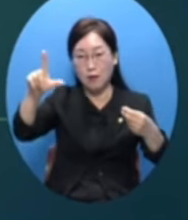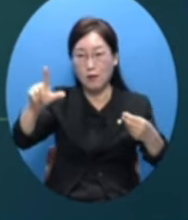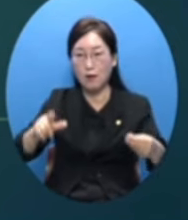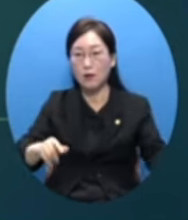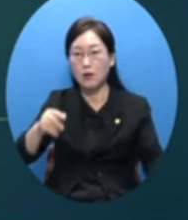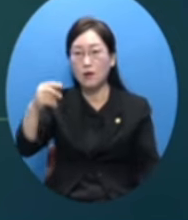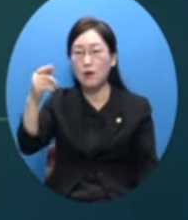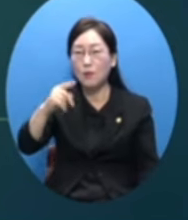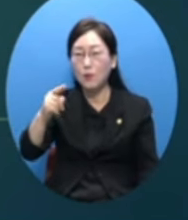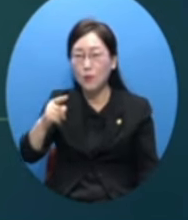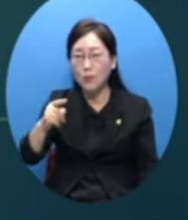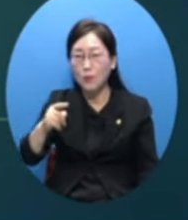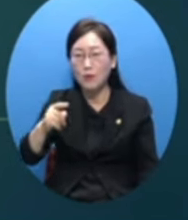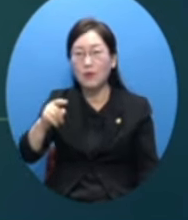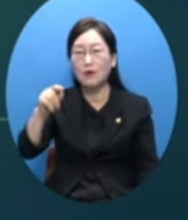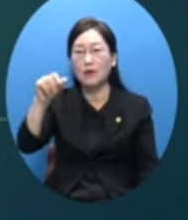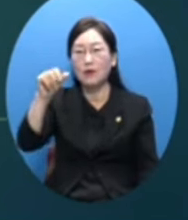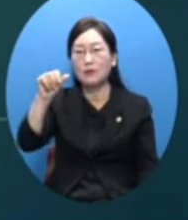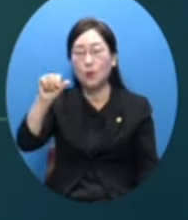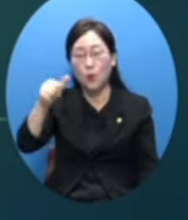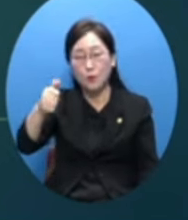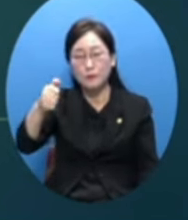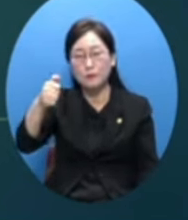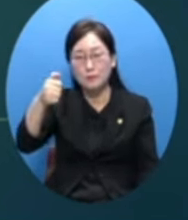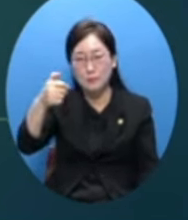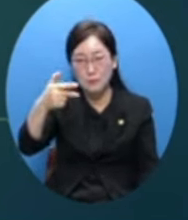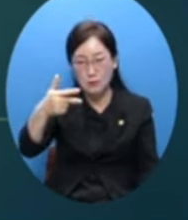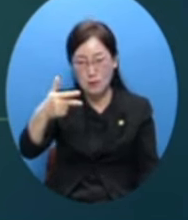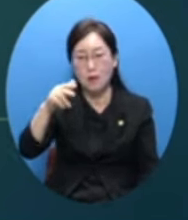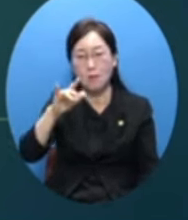7500만이니까 약 감리교 교인의 9배가 됩니다.